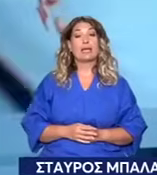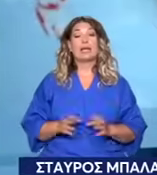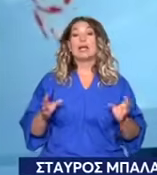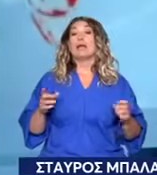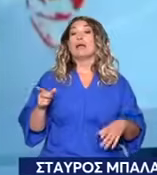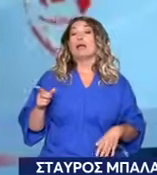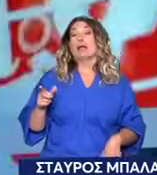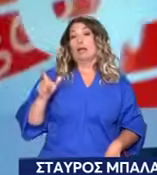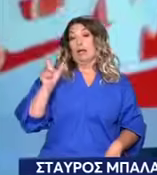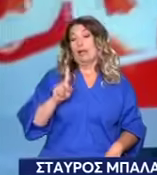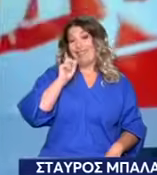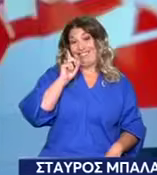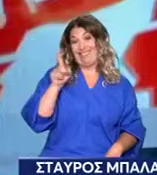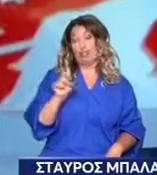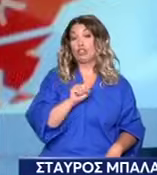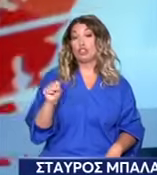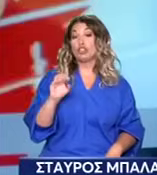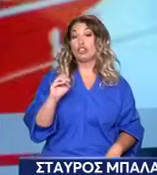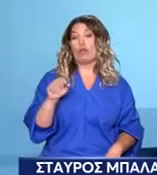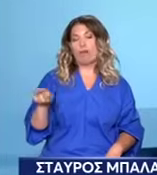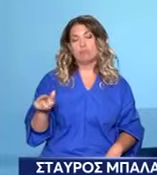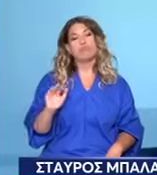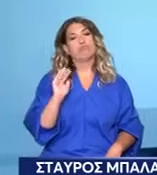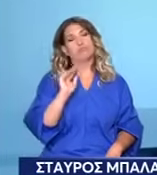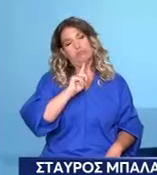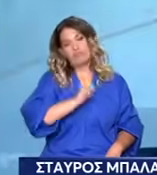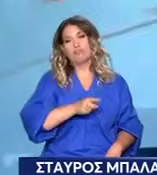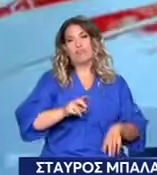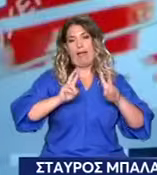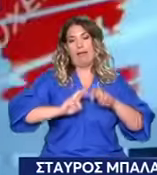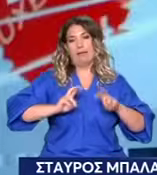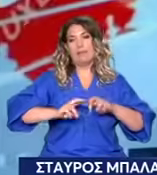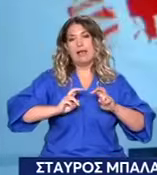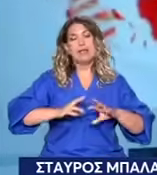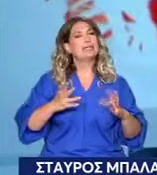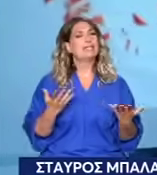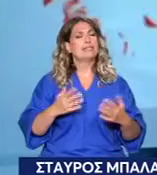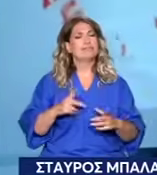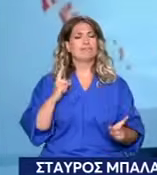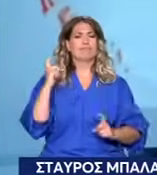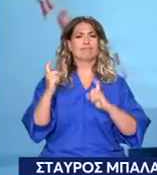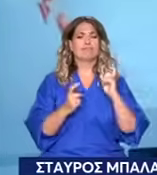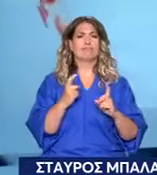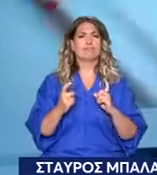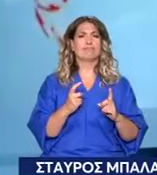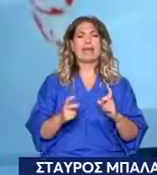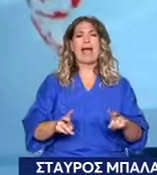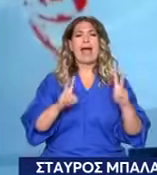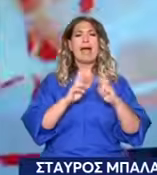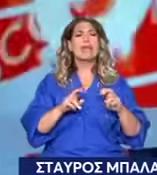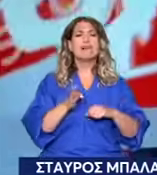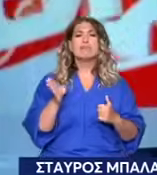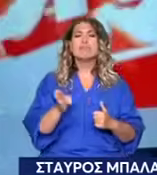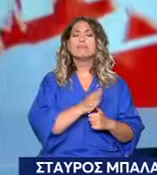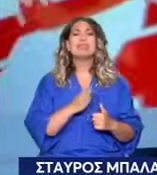έρευνας μετά το δραματικό περιστατικό. Το οποίο δημιουργεί ερωτηματικά αν η έρευνα έγινε πλήρης. Και